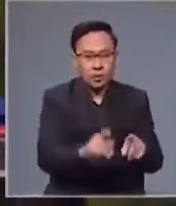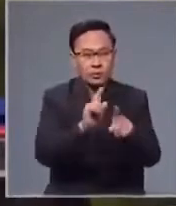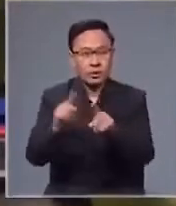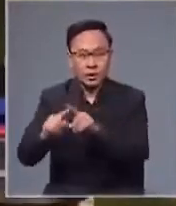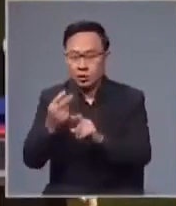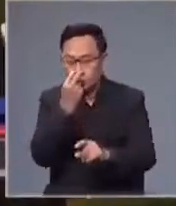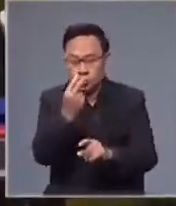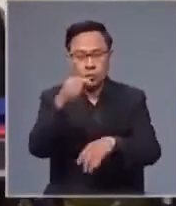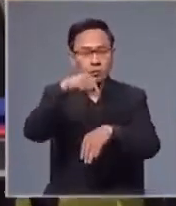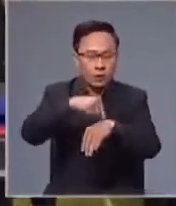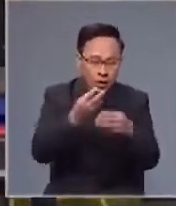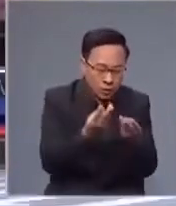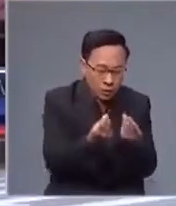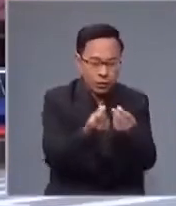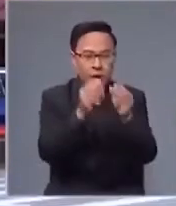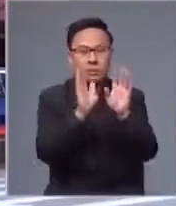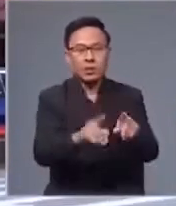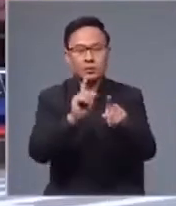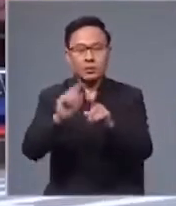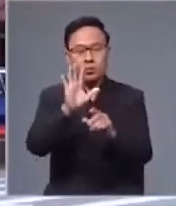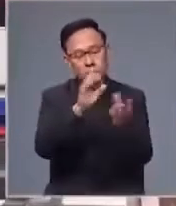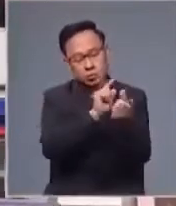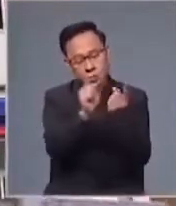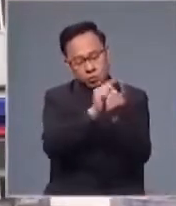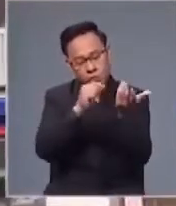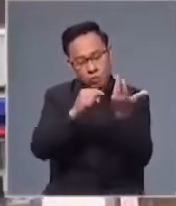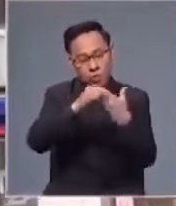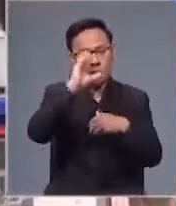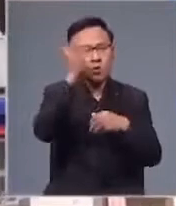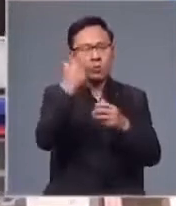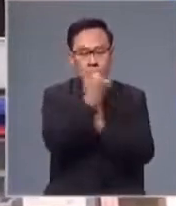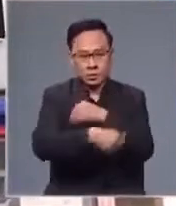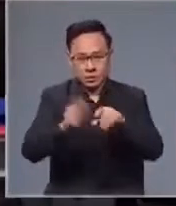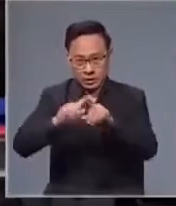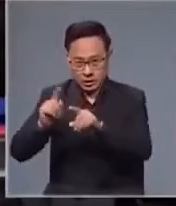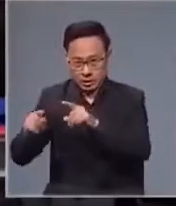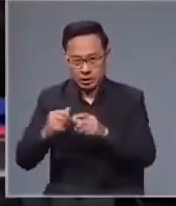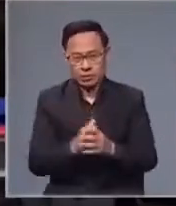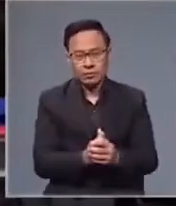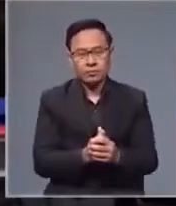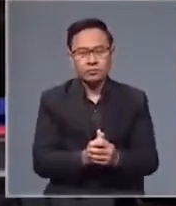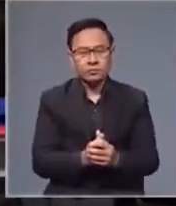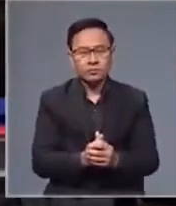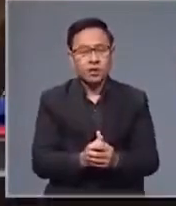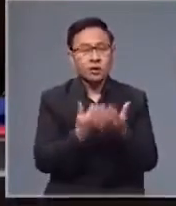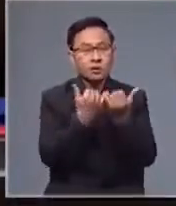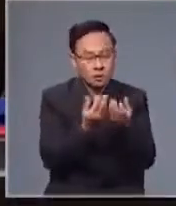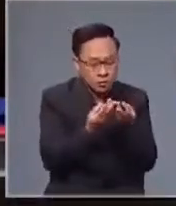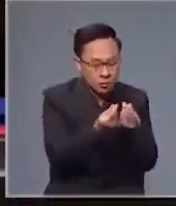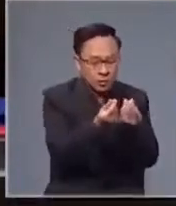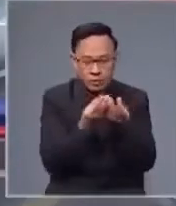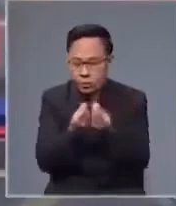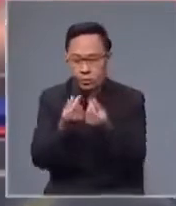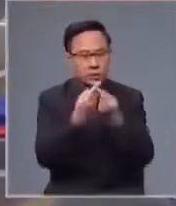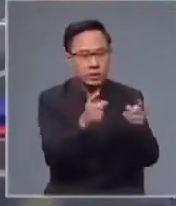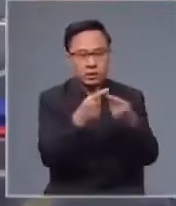อมขึ้นอยู่กับรายละเอียดของปัญหาในแต่ละสังคมแต่ละประเทศหรือแต่ละภูมิภาคที่มีความแตกต่างกัน